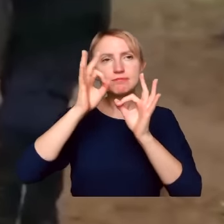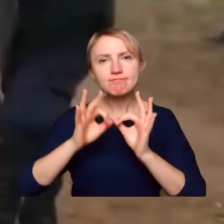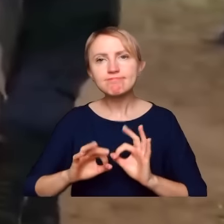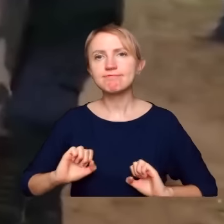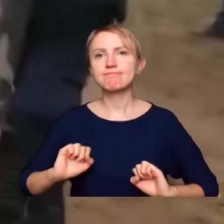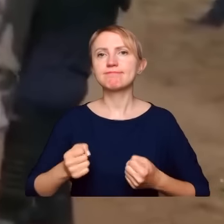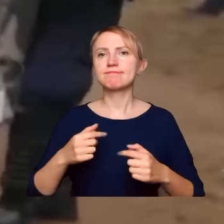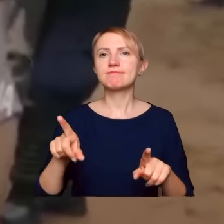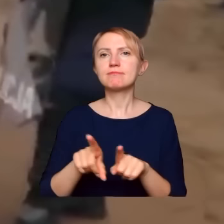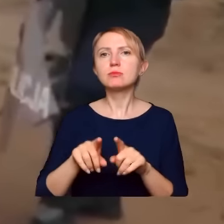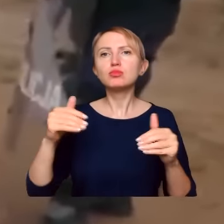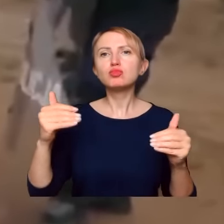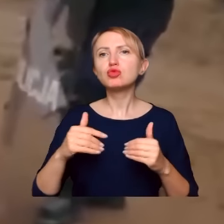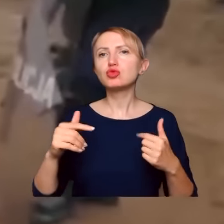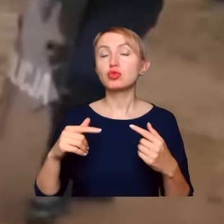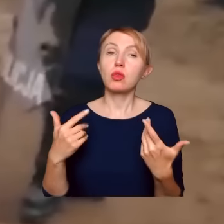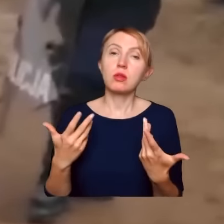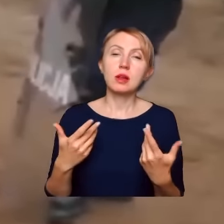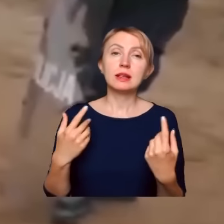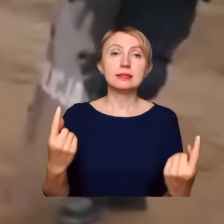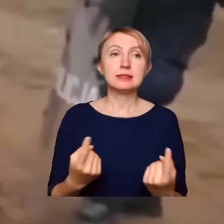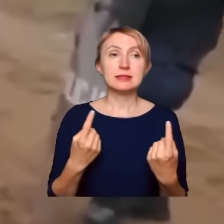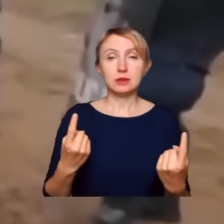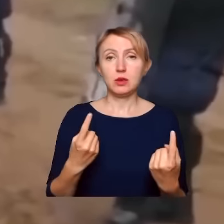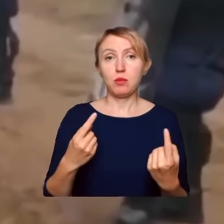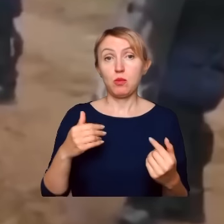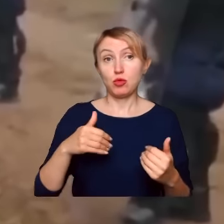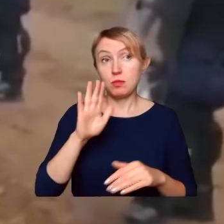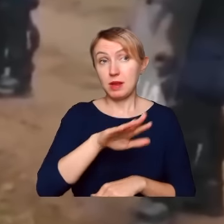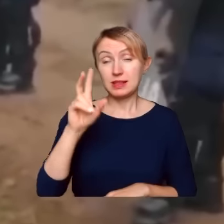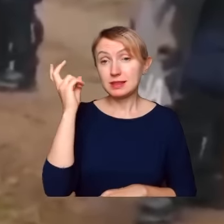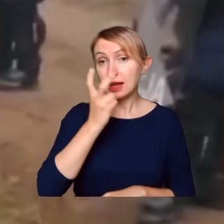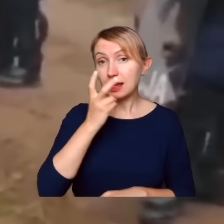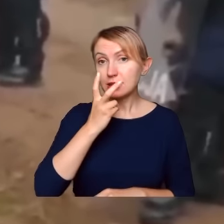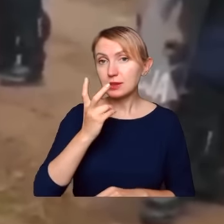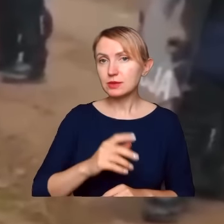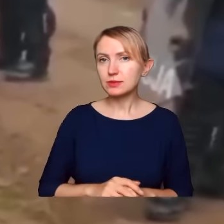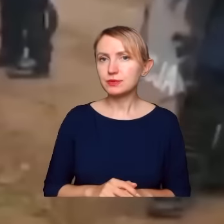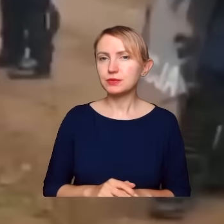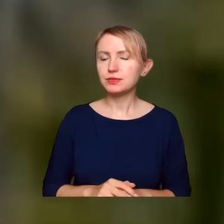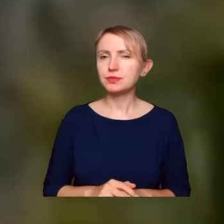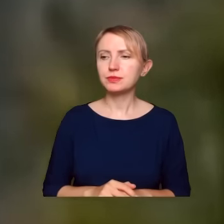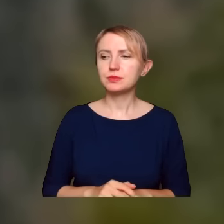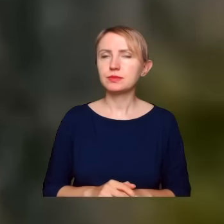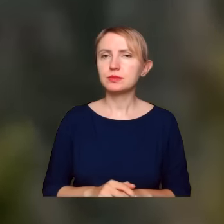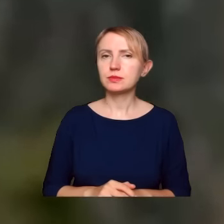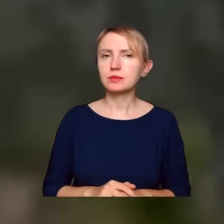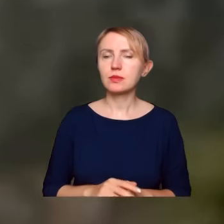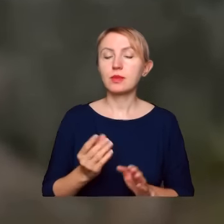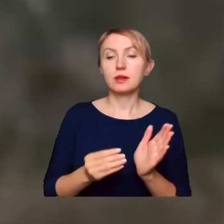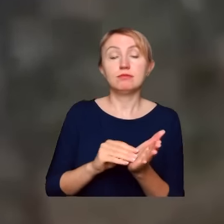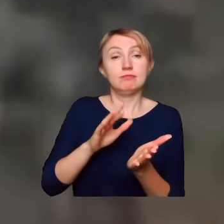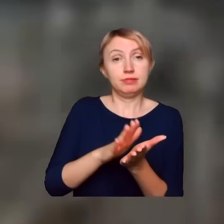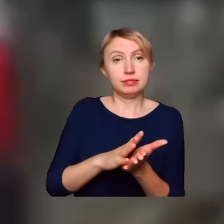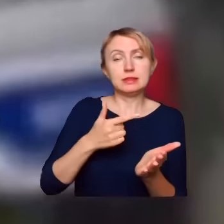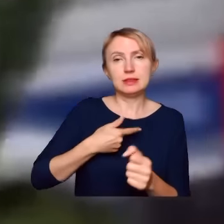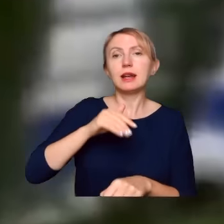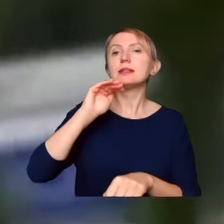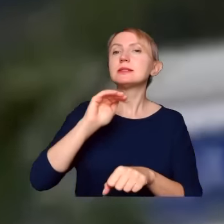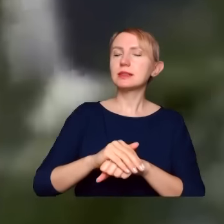zakładając, że może ona spotka się z jakimś zainteresowaniem, naniosłem dekretację, że wyrażam zgodę na objęcie